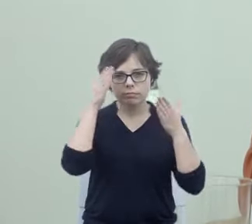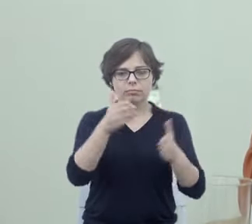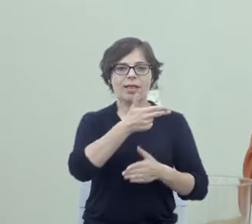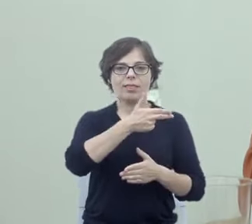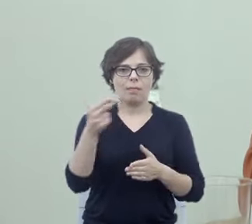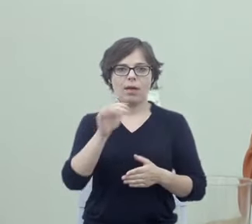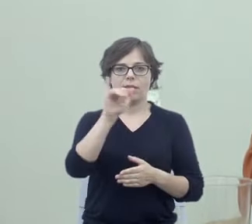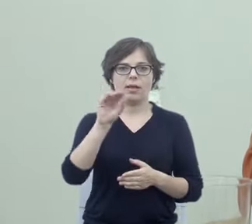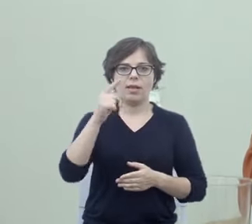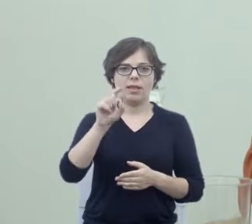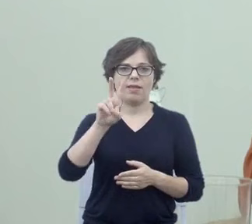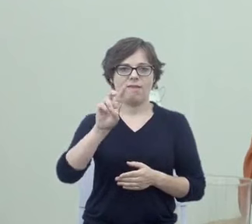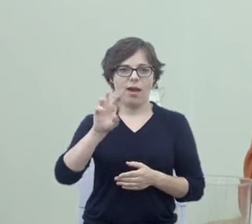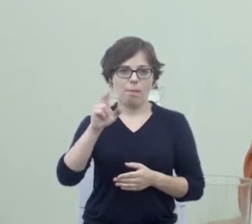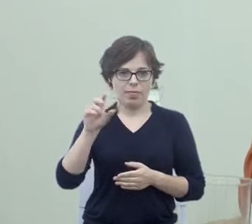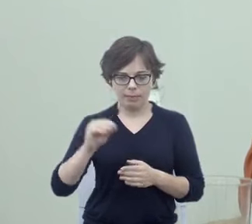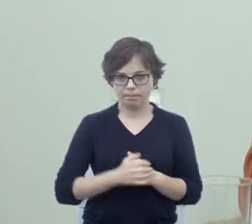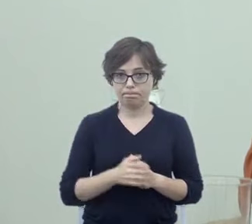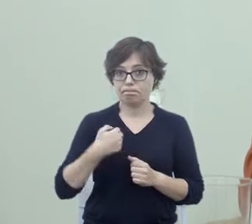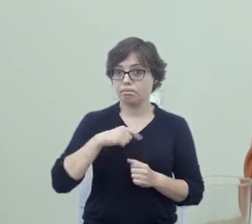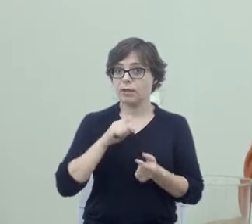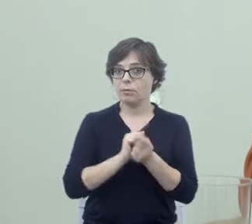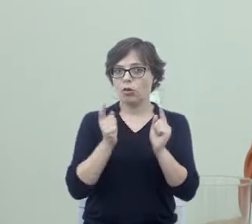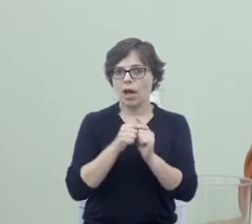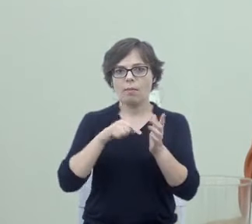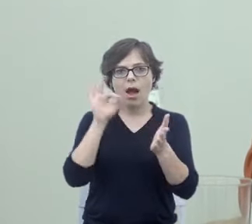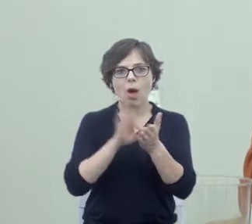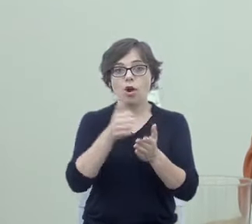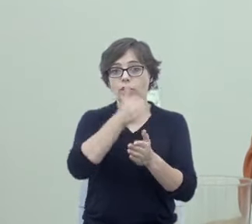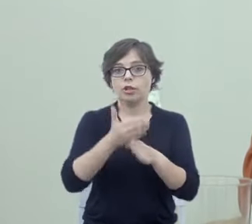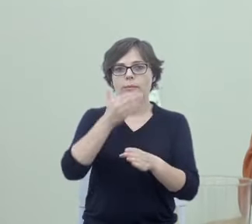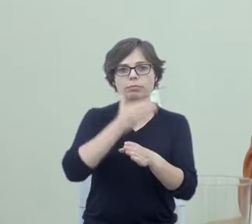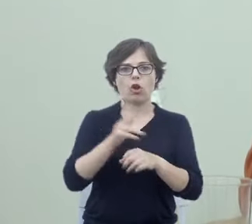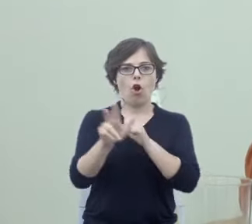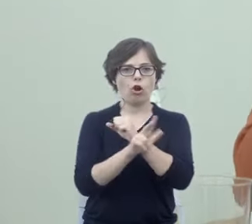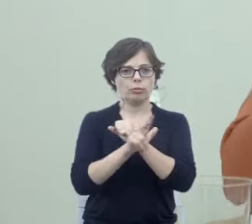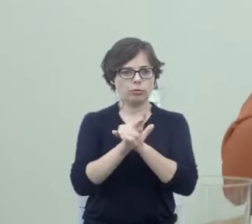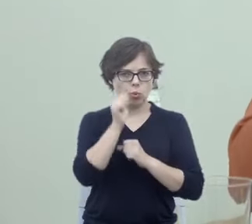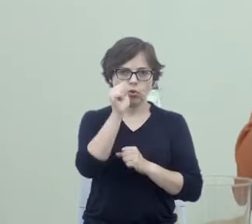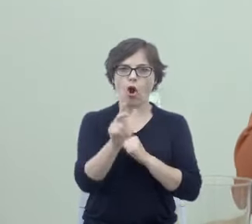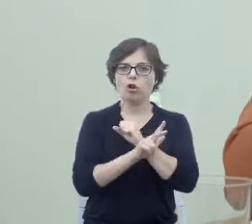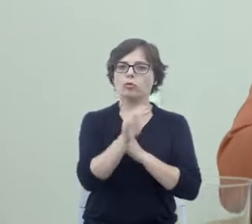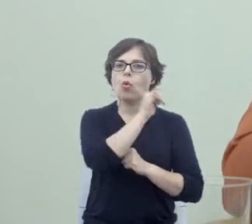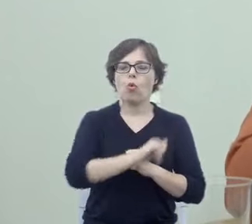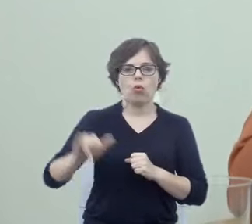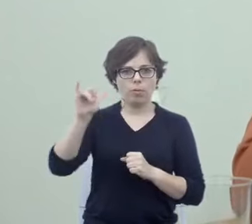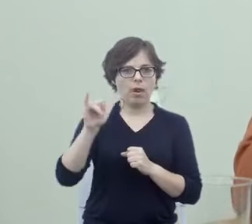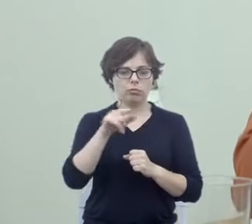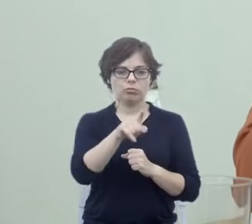Jedwabnego. Spotykamy się w przeddzień 80. rocznicy pogromu w